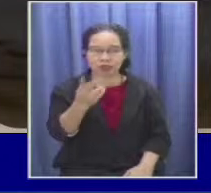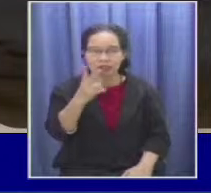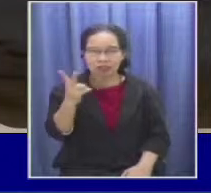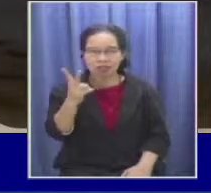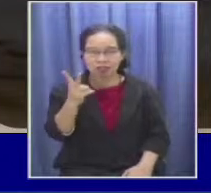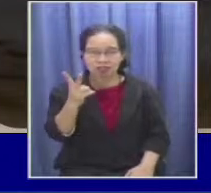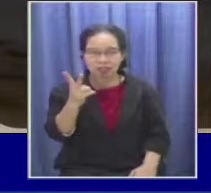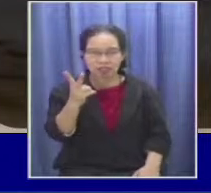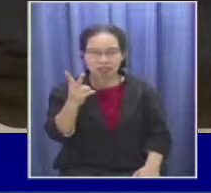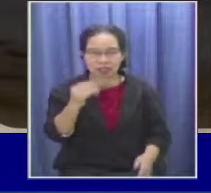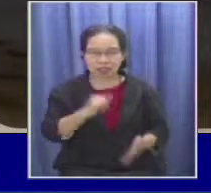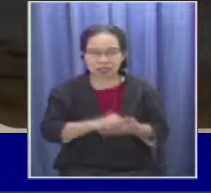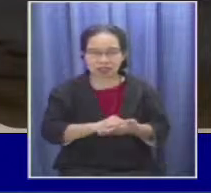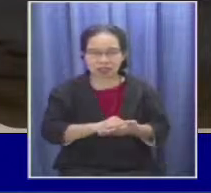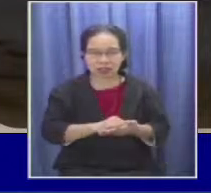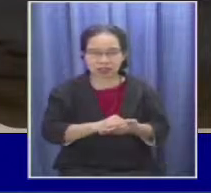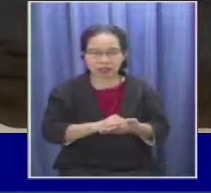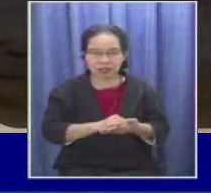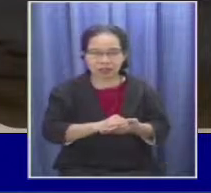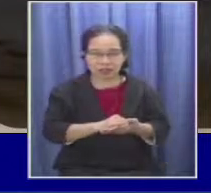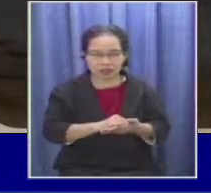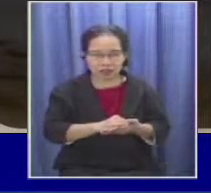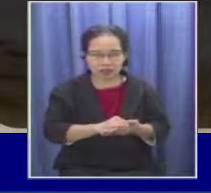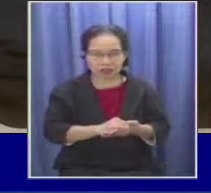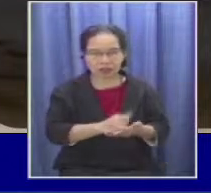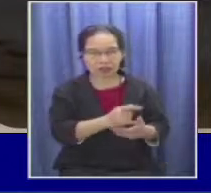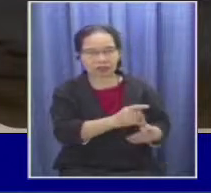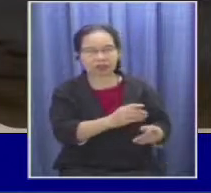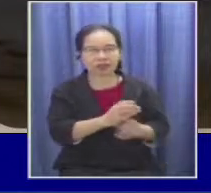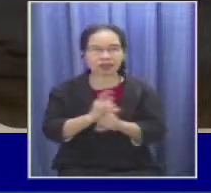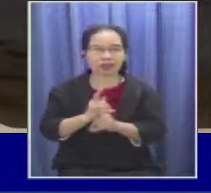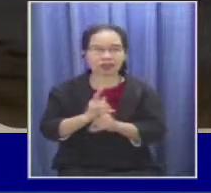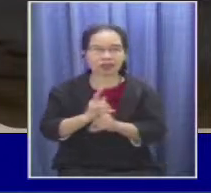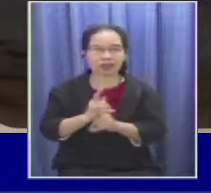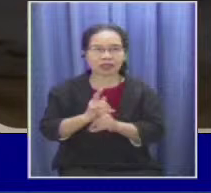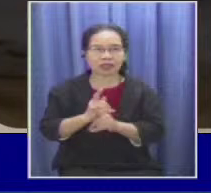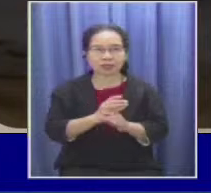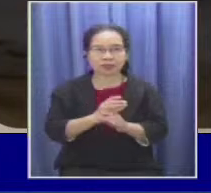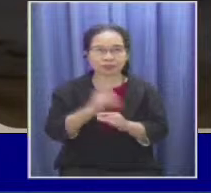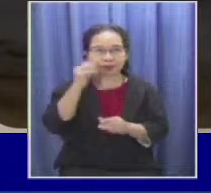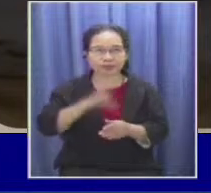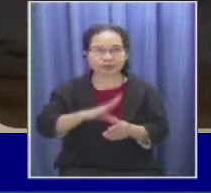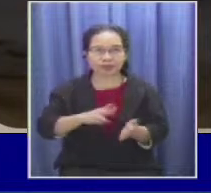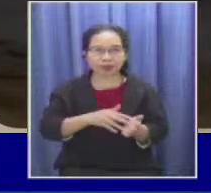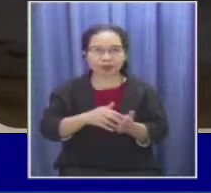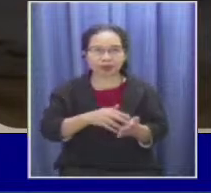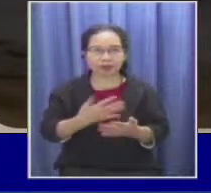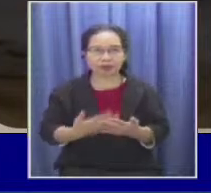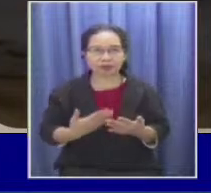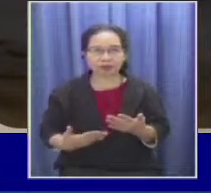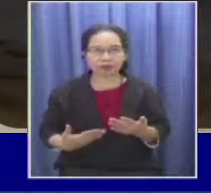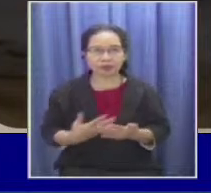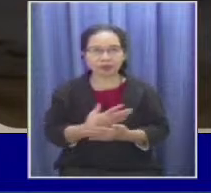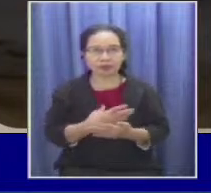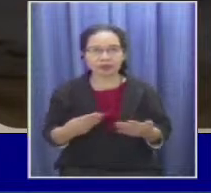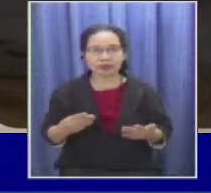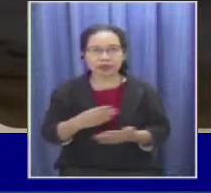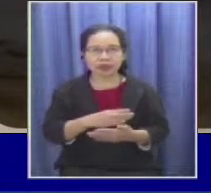wo mpaebɔ no kwan na wo si no wo no nya no mo ahunana fa ni die ma wo yere so wo yere ya de ya ne ho nya de